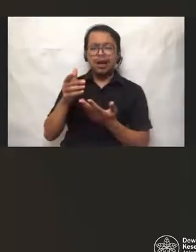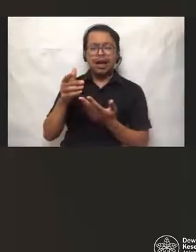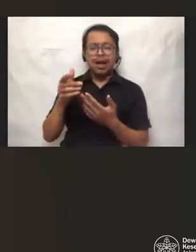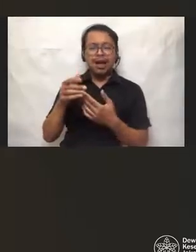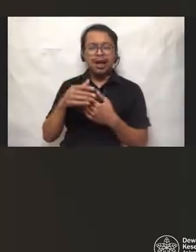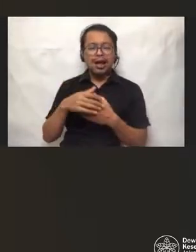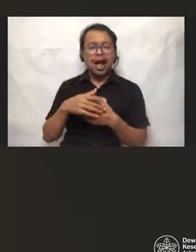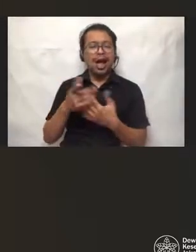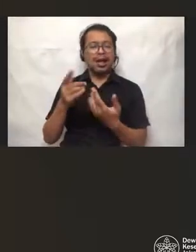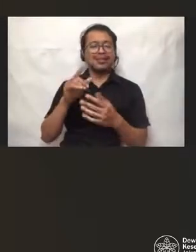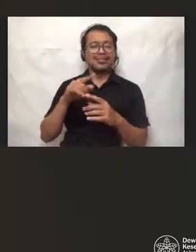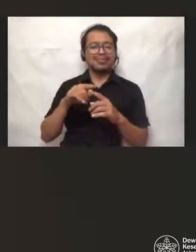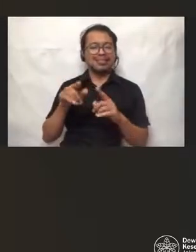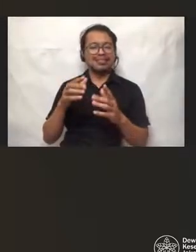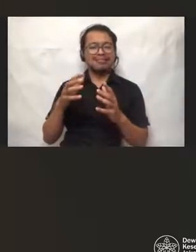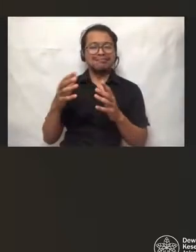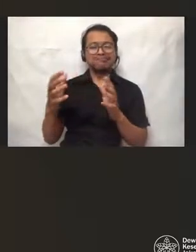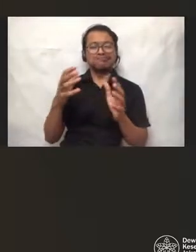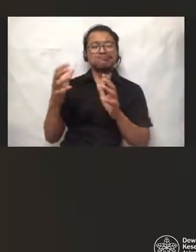agama di acara itu.